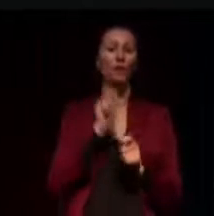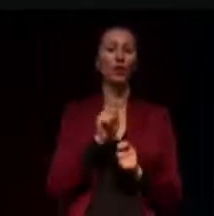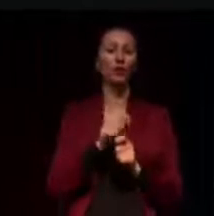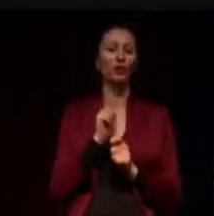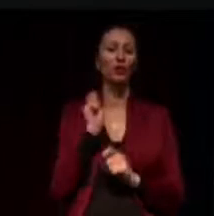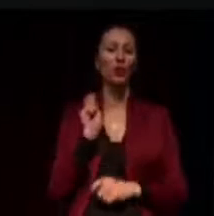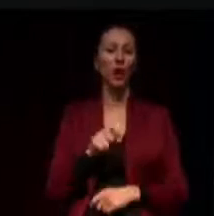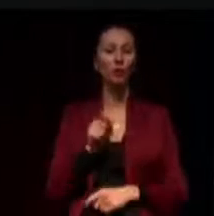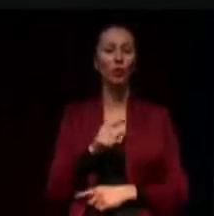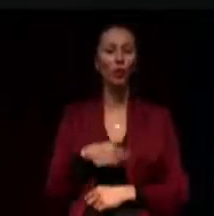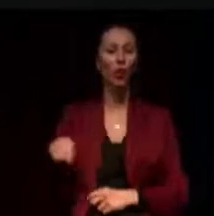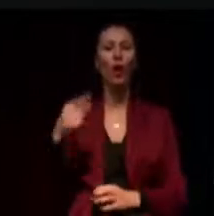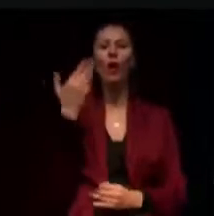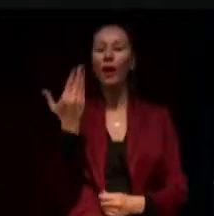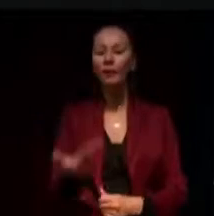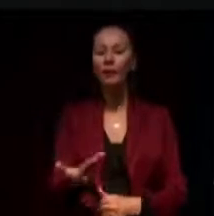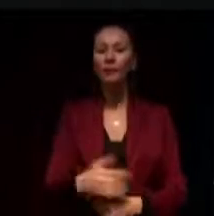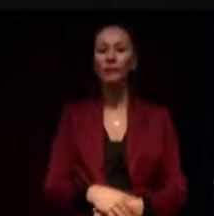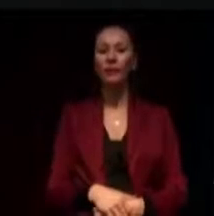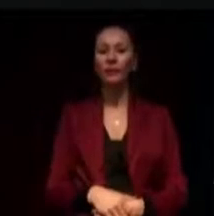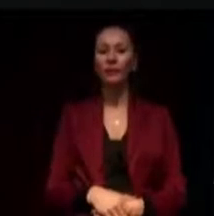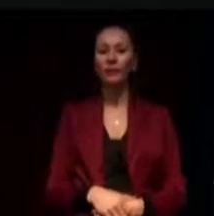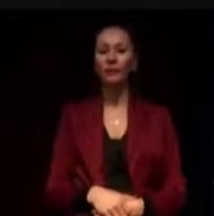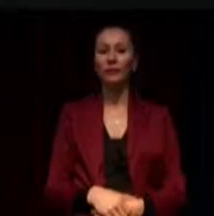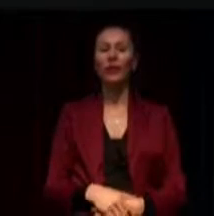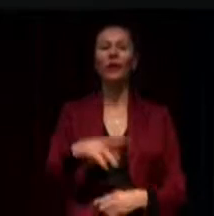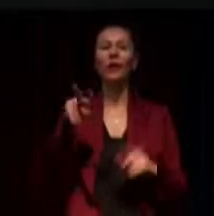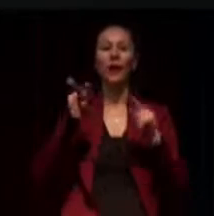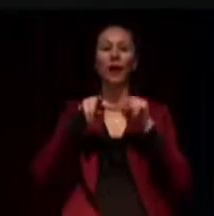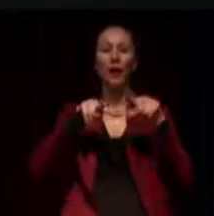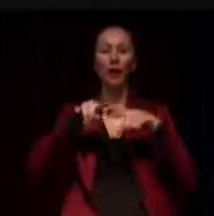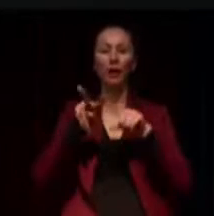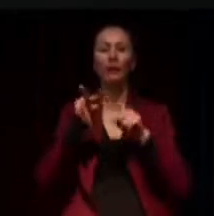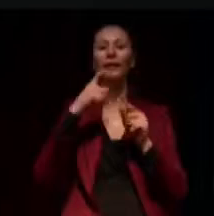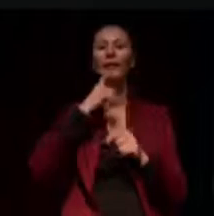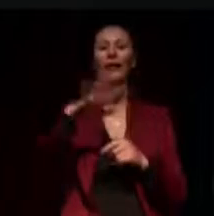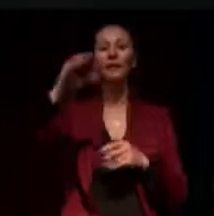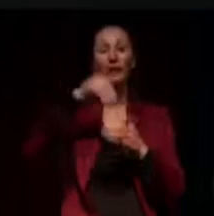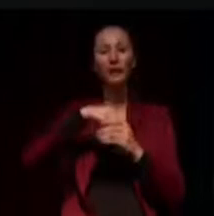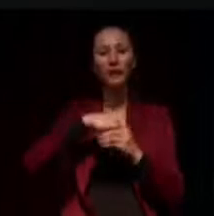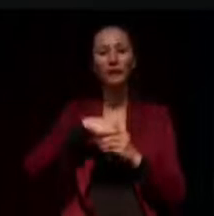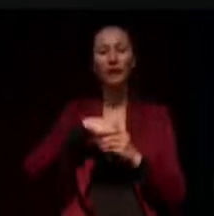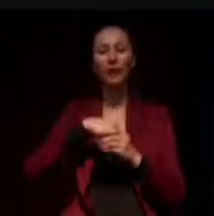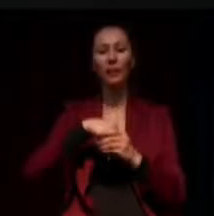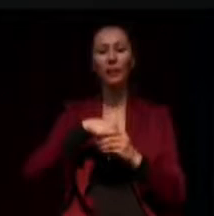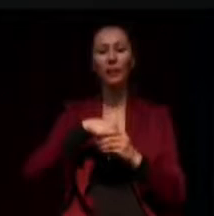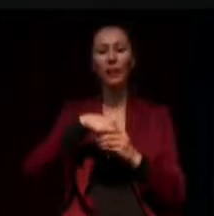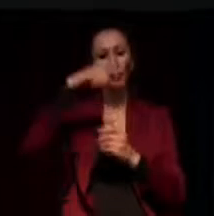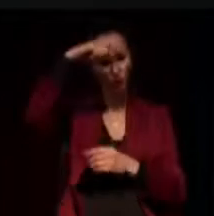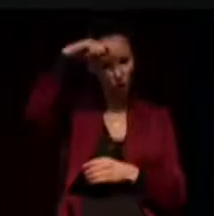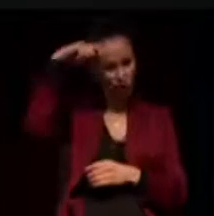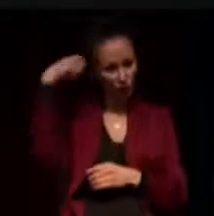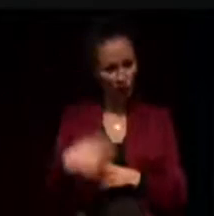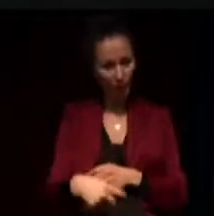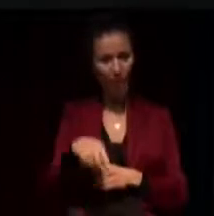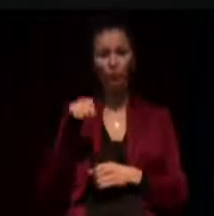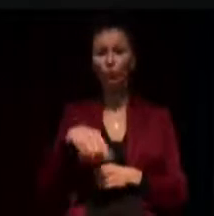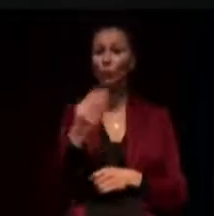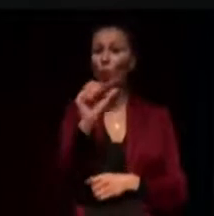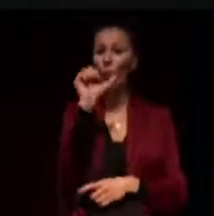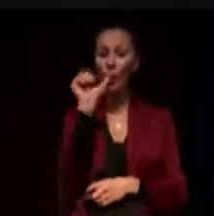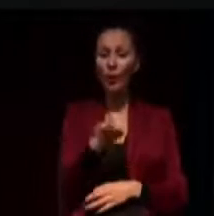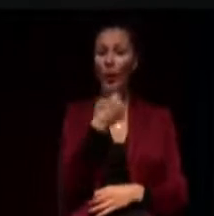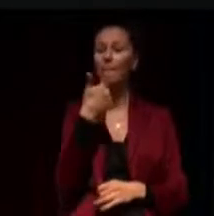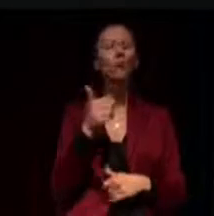yapılıyor. Evet, Akdeniz ülkeleriyle ilişkilerimizi geliştirmeye çaba sarf ediyoruz. Bu çok